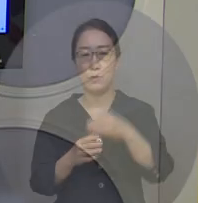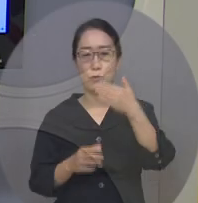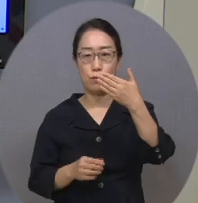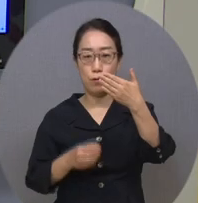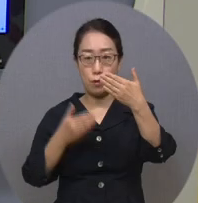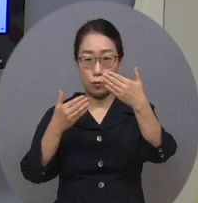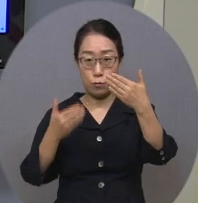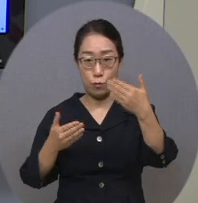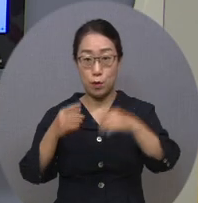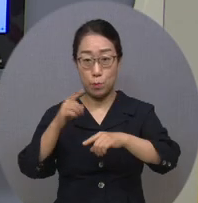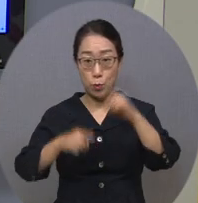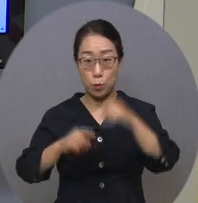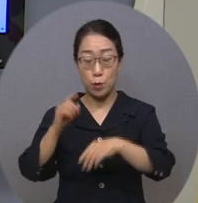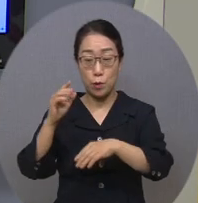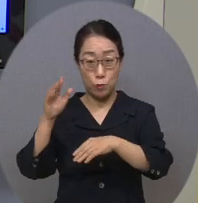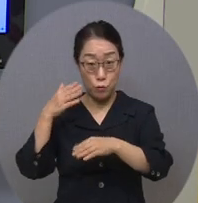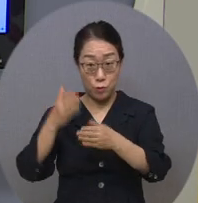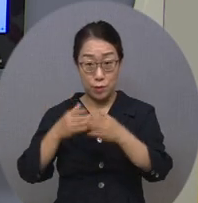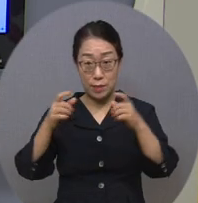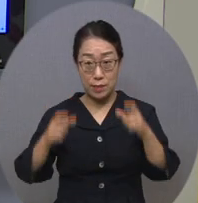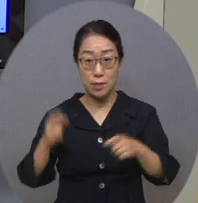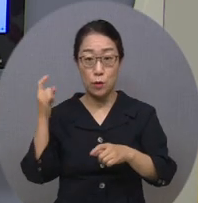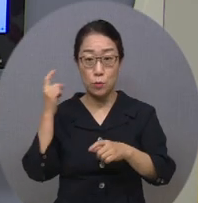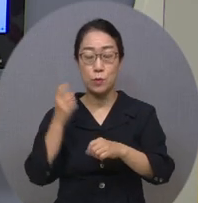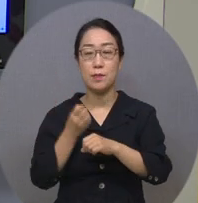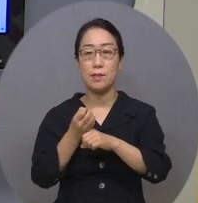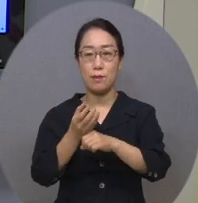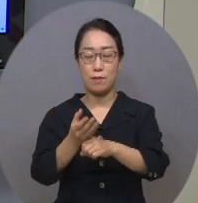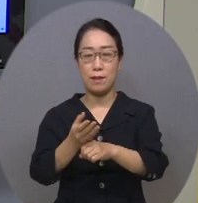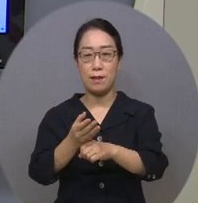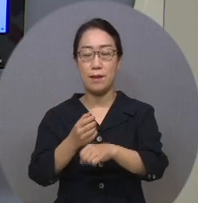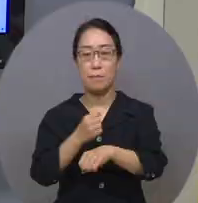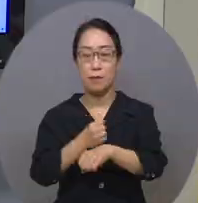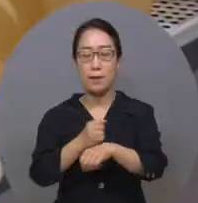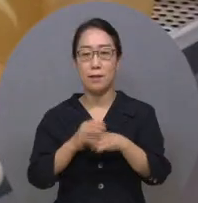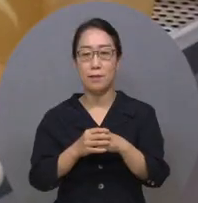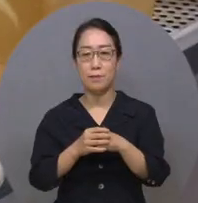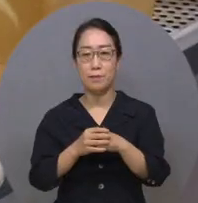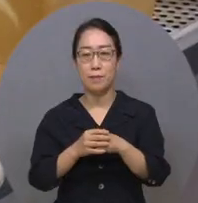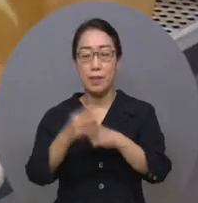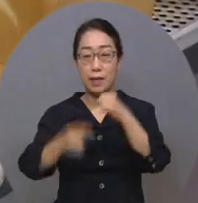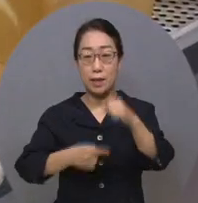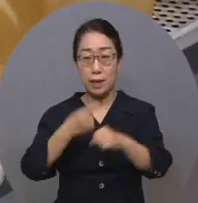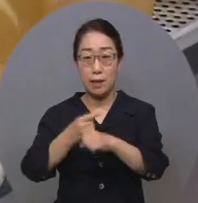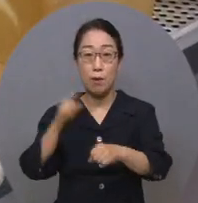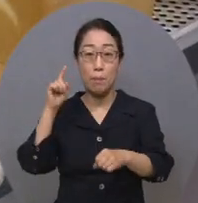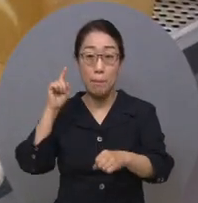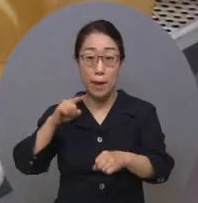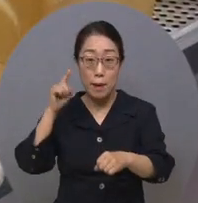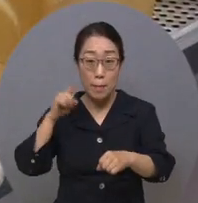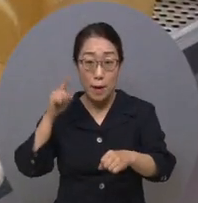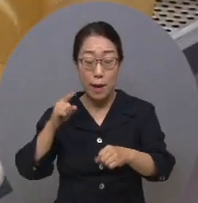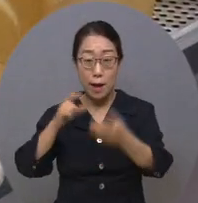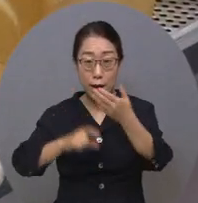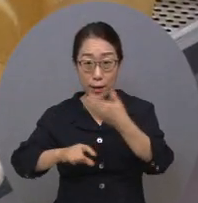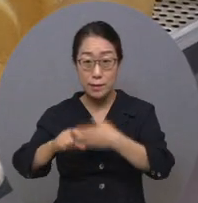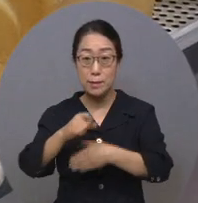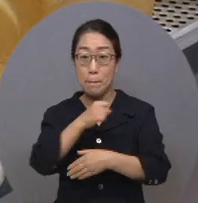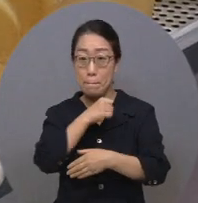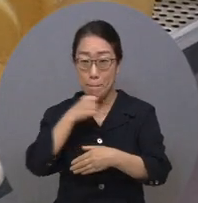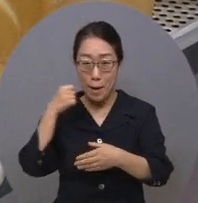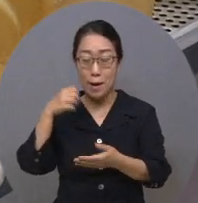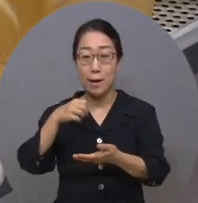9월 9일 목요일 만만한 뉴스는 지역 네트워크 소식으로 함께합니다. 1년 365일 매일 아침